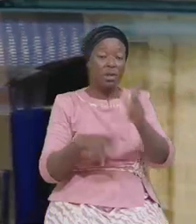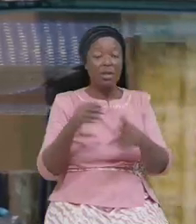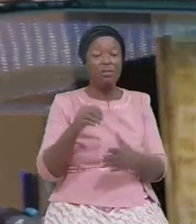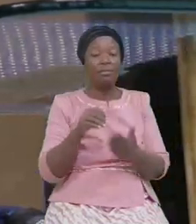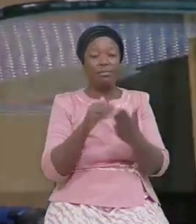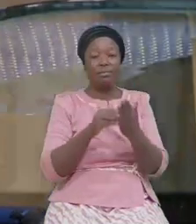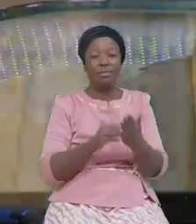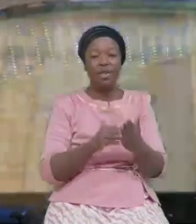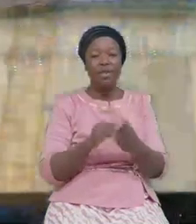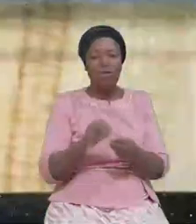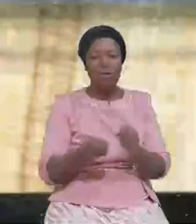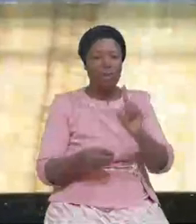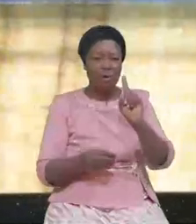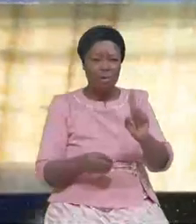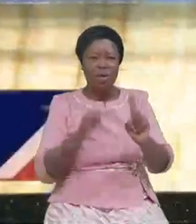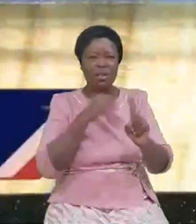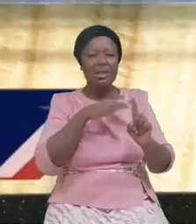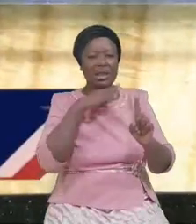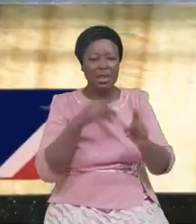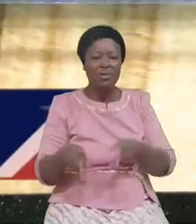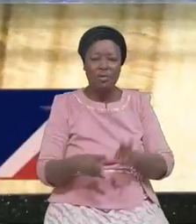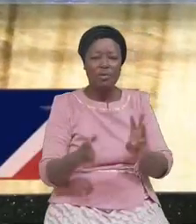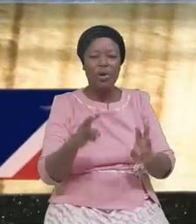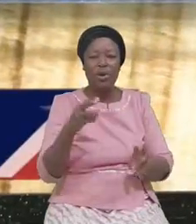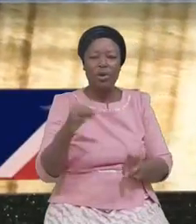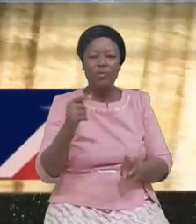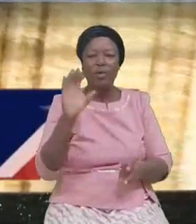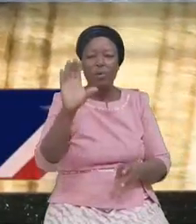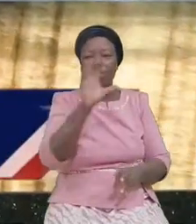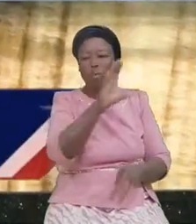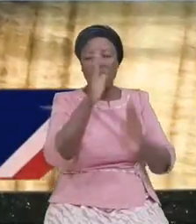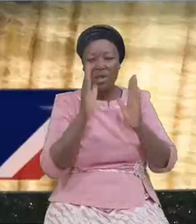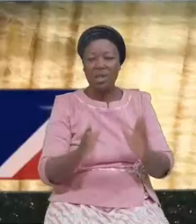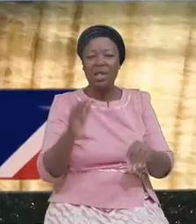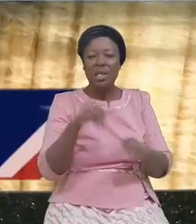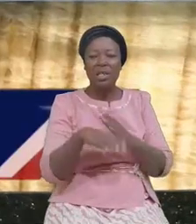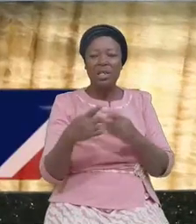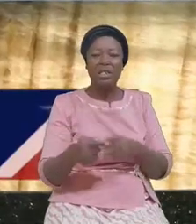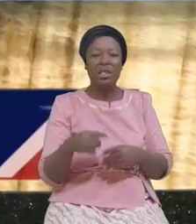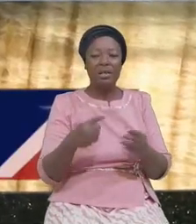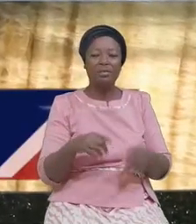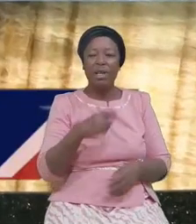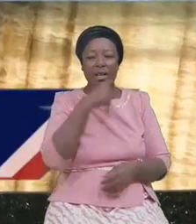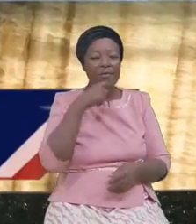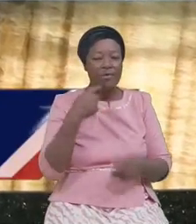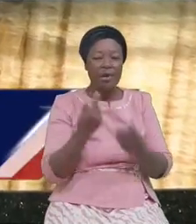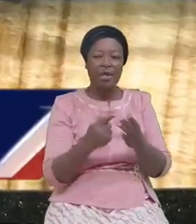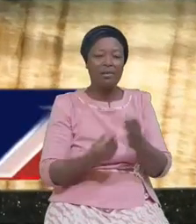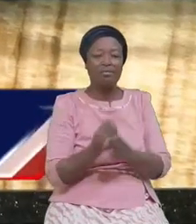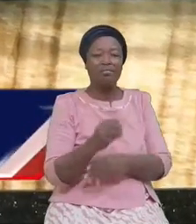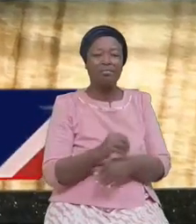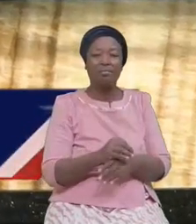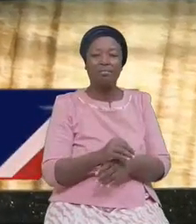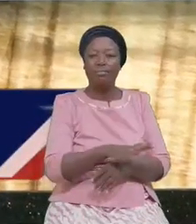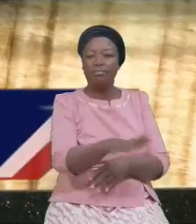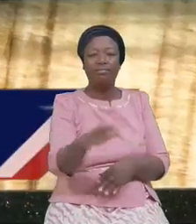parties. Petit 1, la voix corrompue des errants dans le désert. Même dans le désert, ils ont commencé